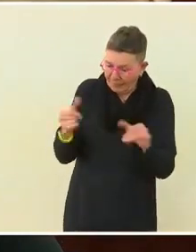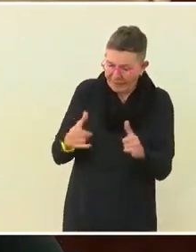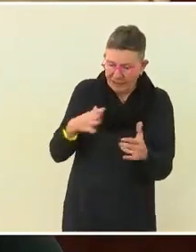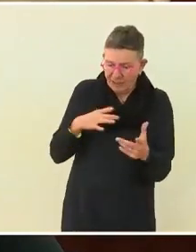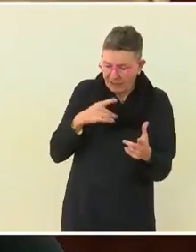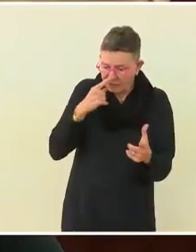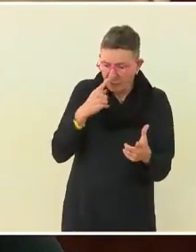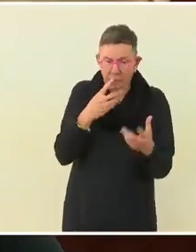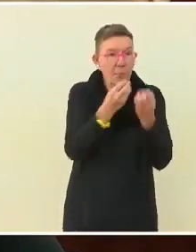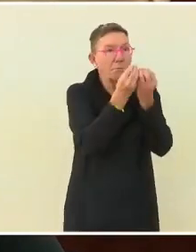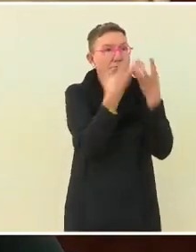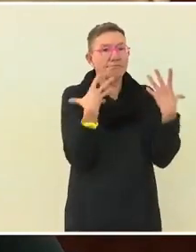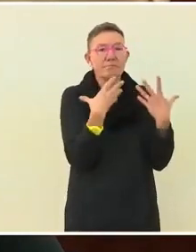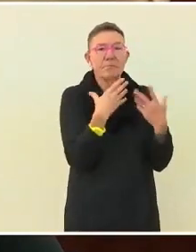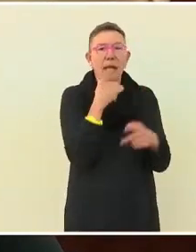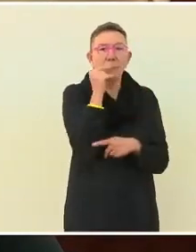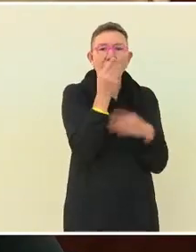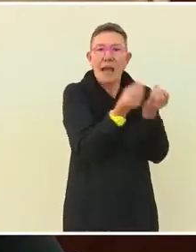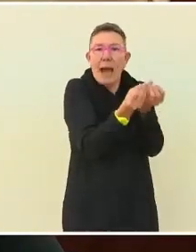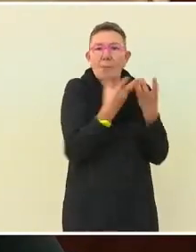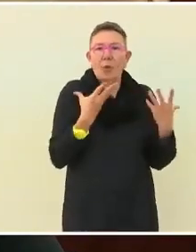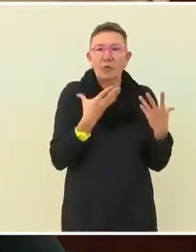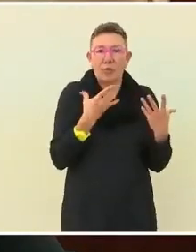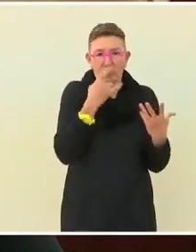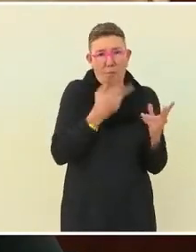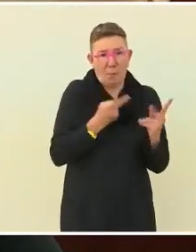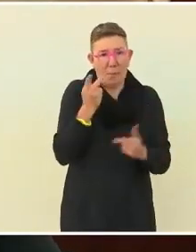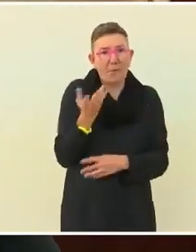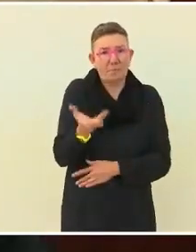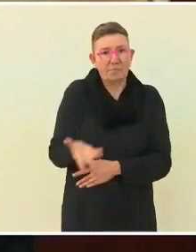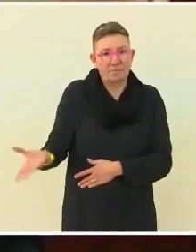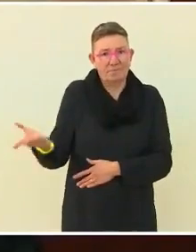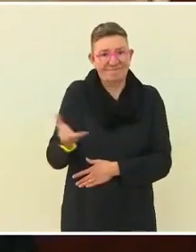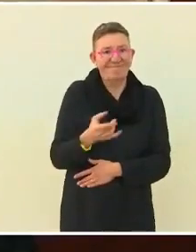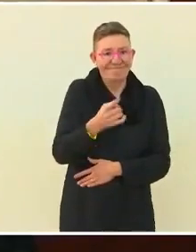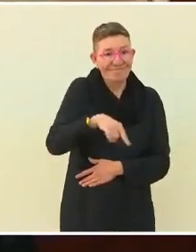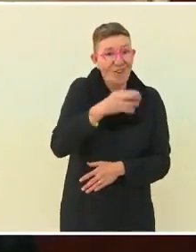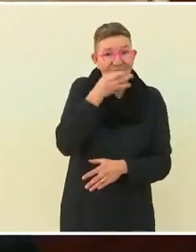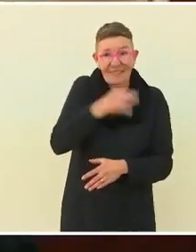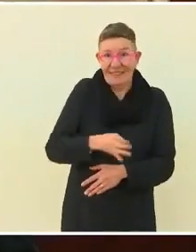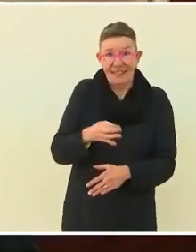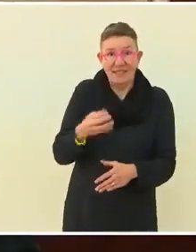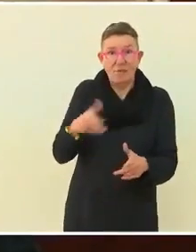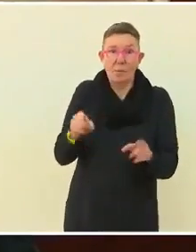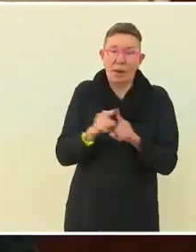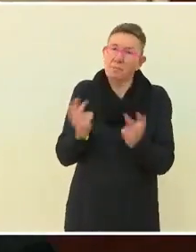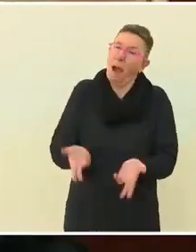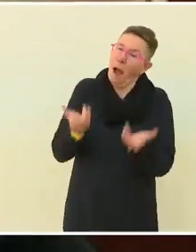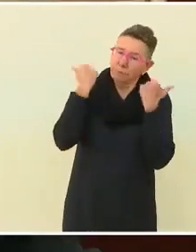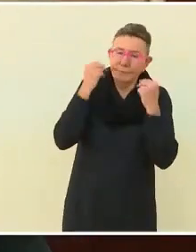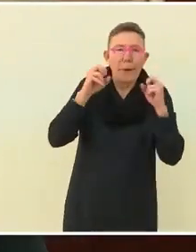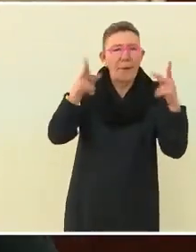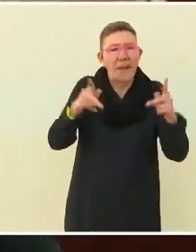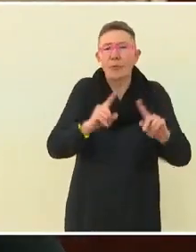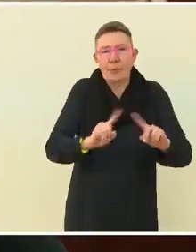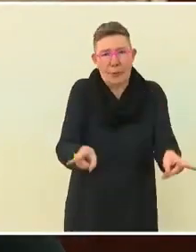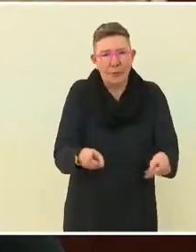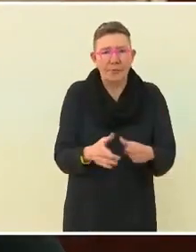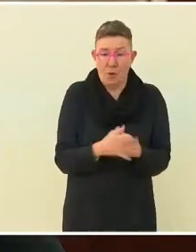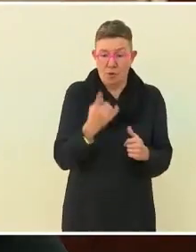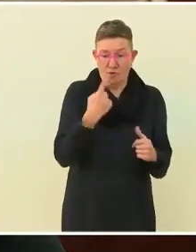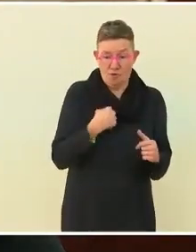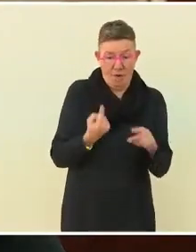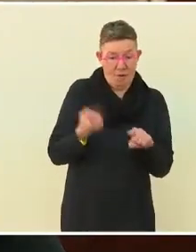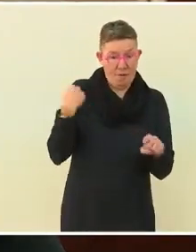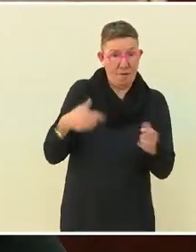de la République gagne de plus en plus? Je vous le dis, je ne m'y résous pas. Les événements de juin dernier dans